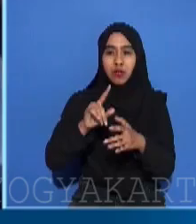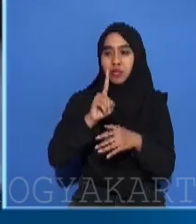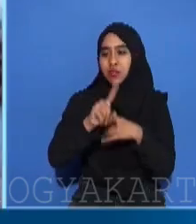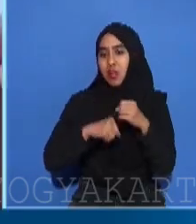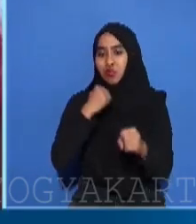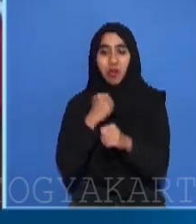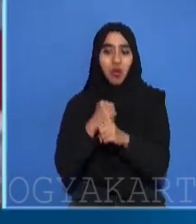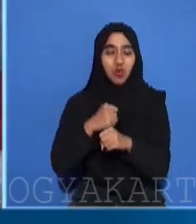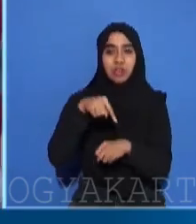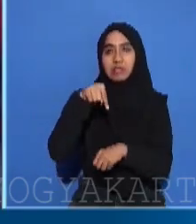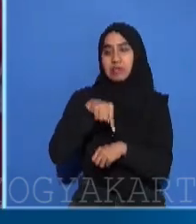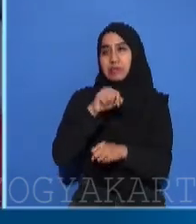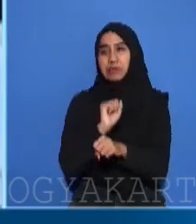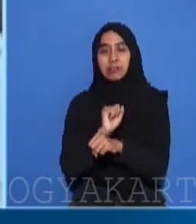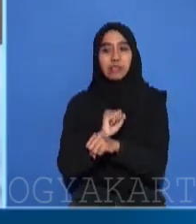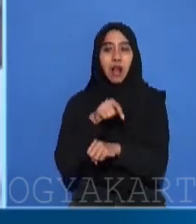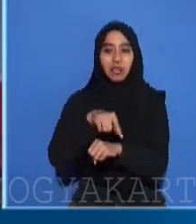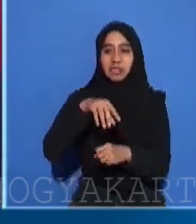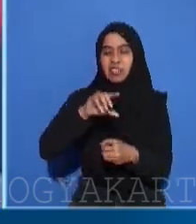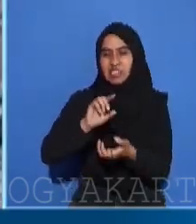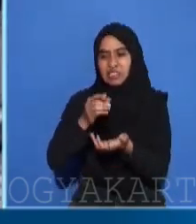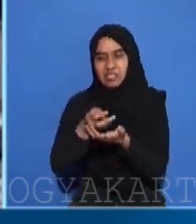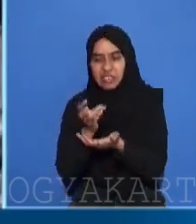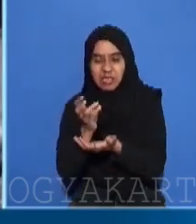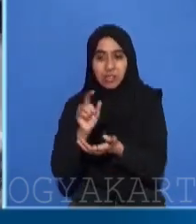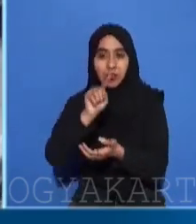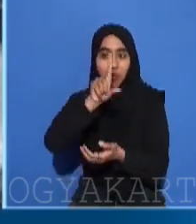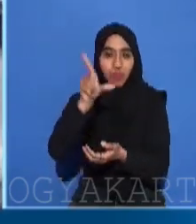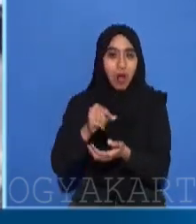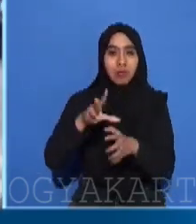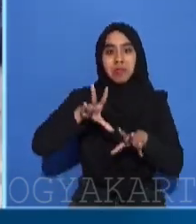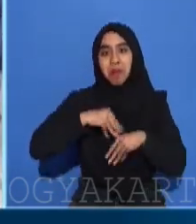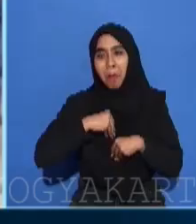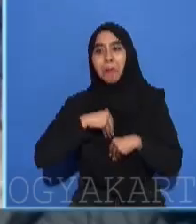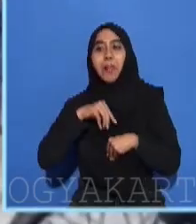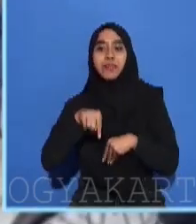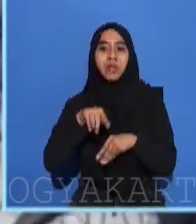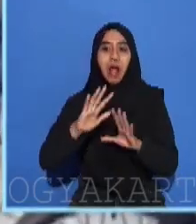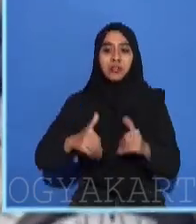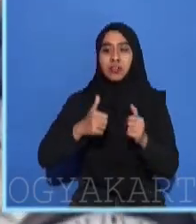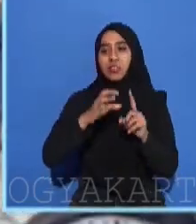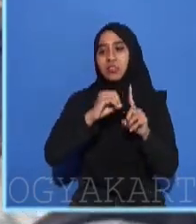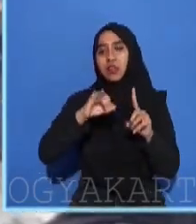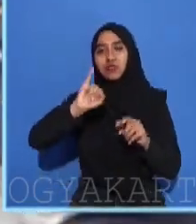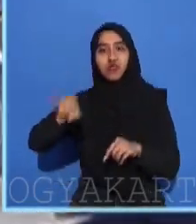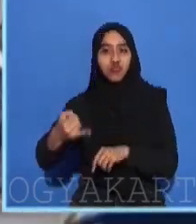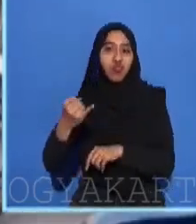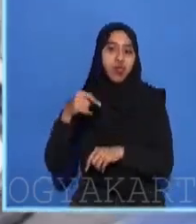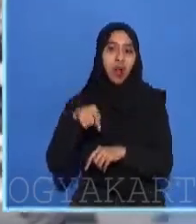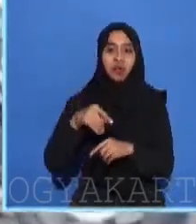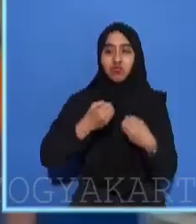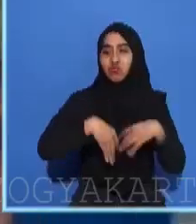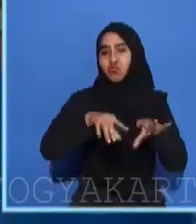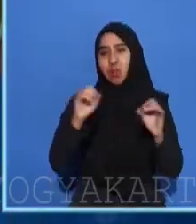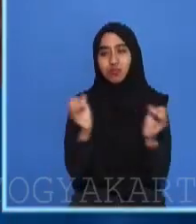meski keuntungan setiap Barangnya sedikit namun dalam satu bulan ia berhasil memperoleh penghasilan hingga ratusan juta rupiah karena yang ia jual dalam